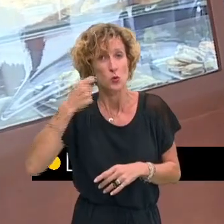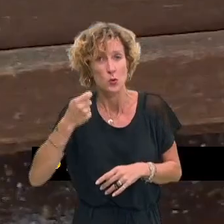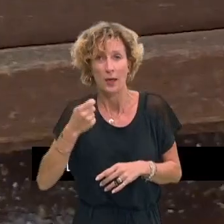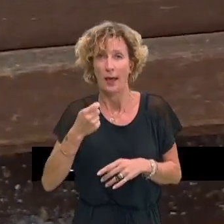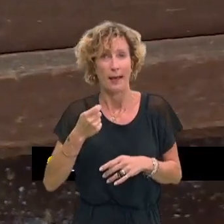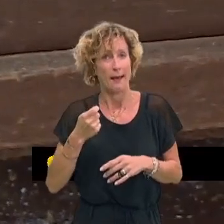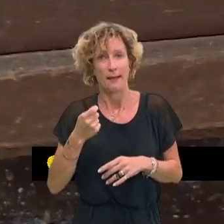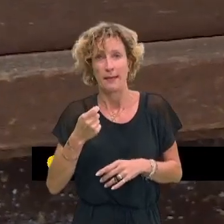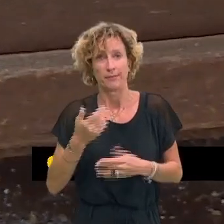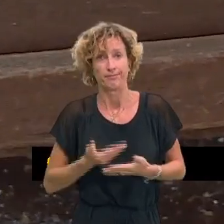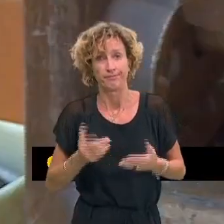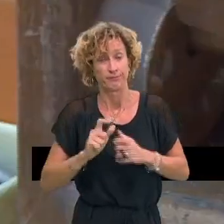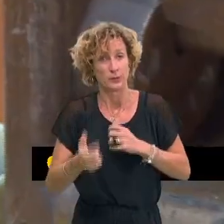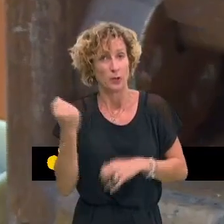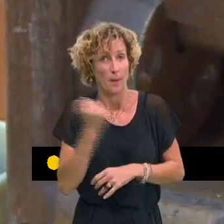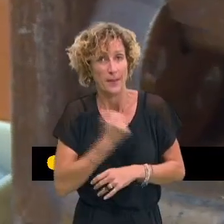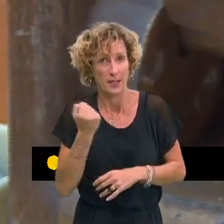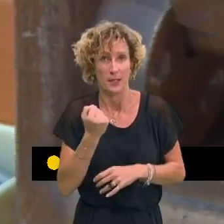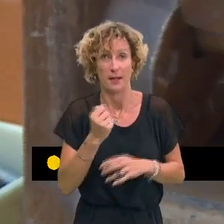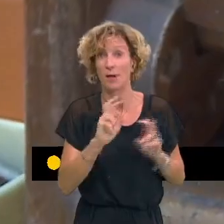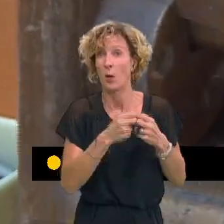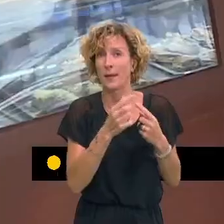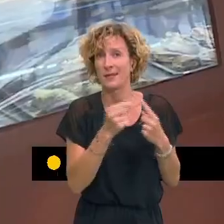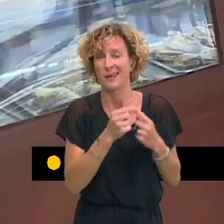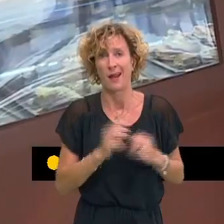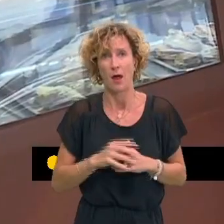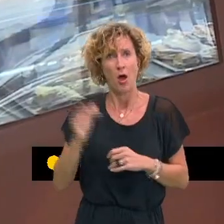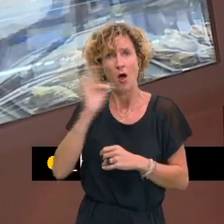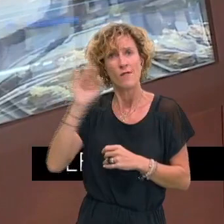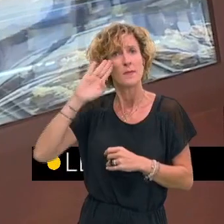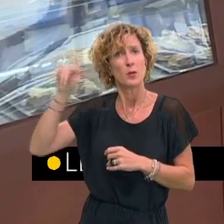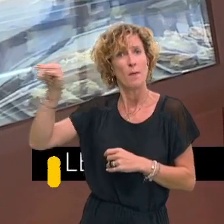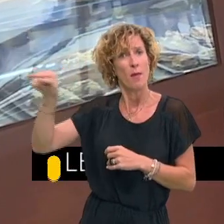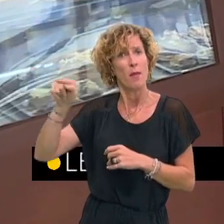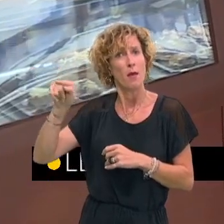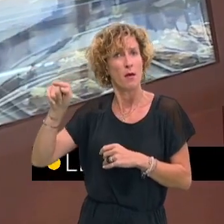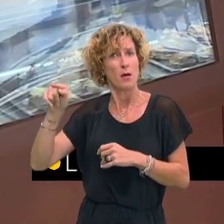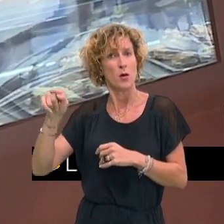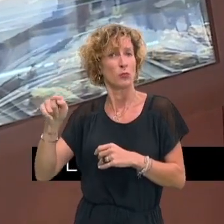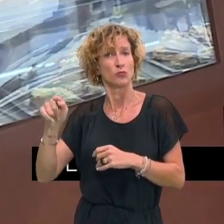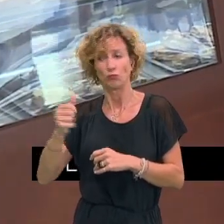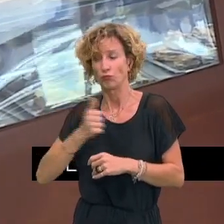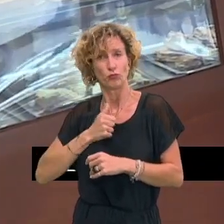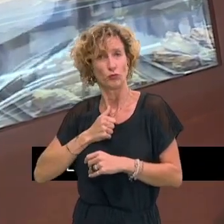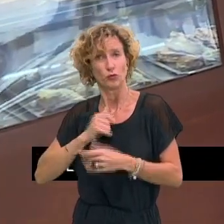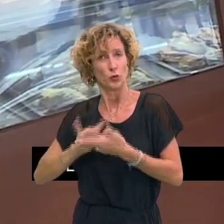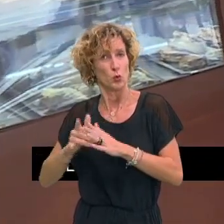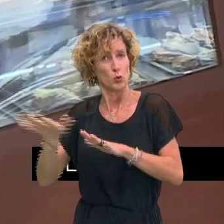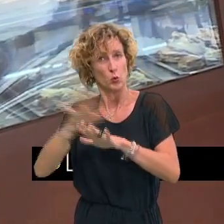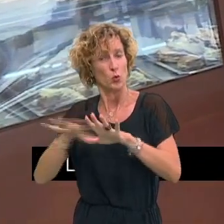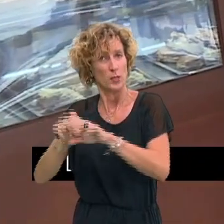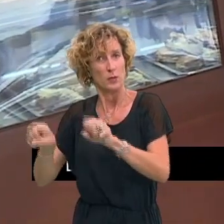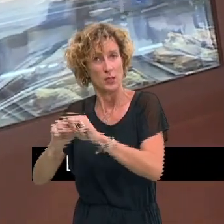choses. Le prix des céréales a fortement augmenté. En France métropolitaine, on est autosuffisant. Mais comme on dépend du